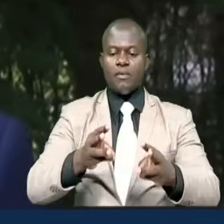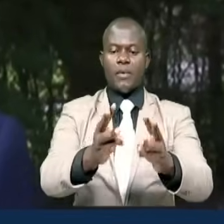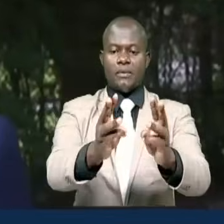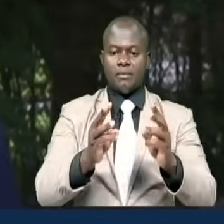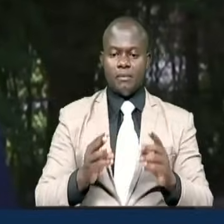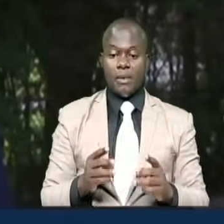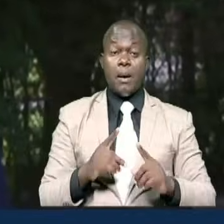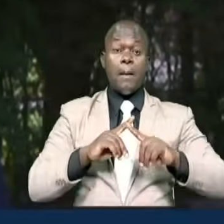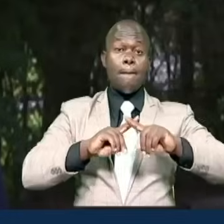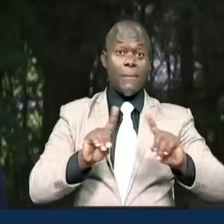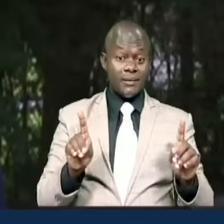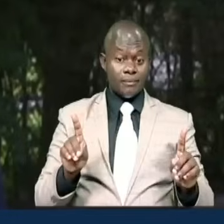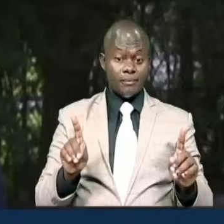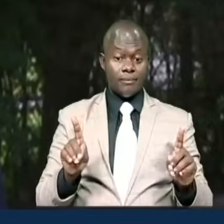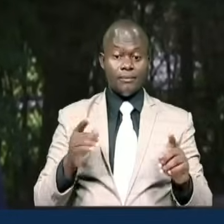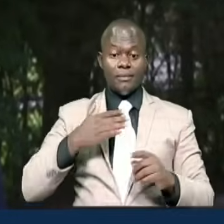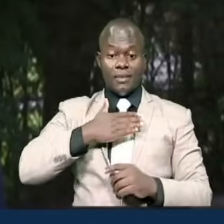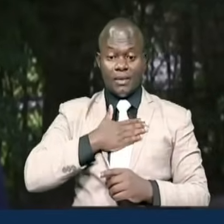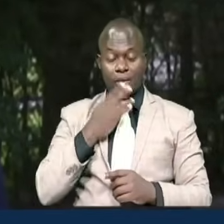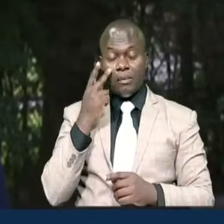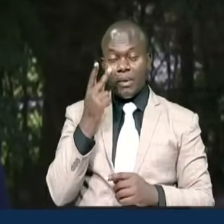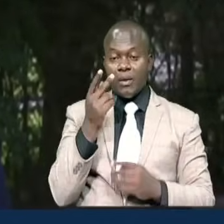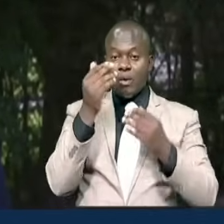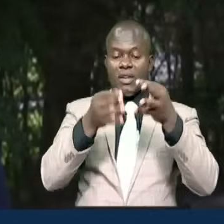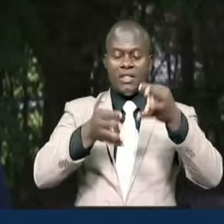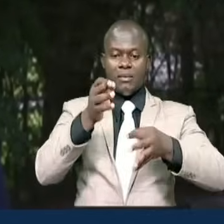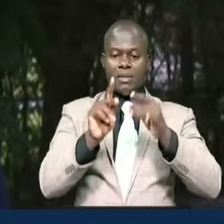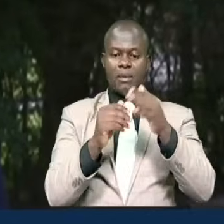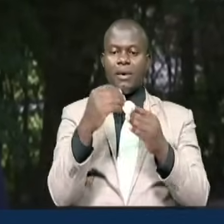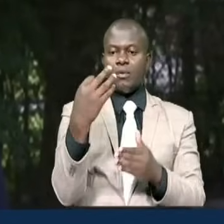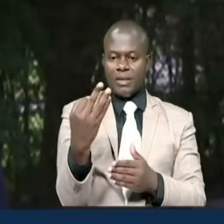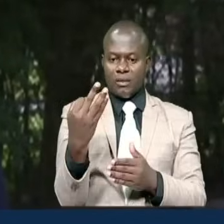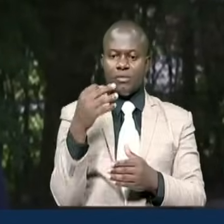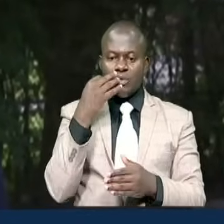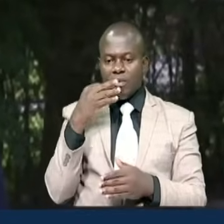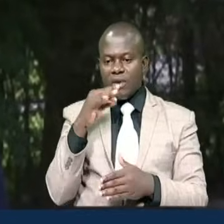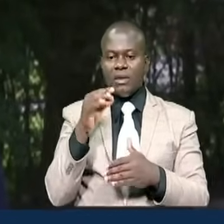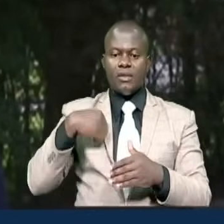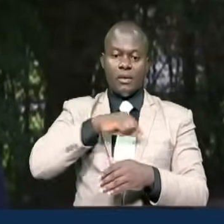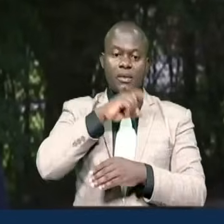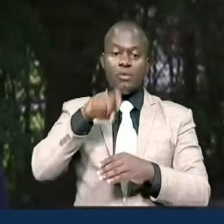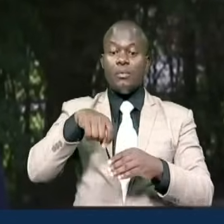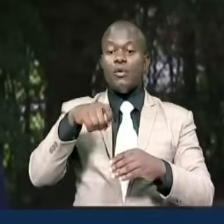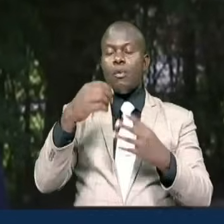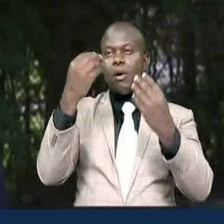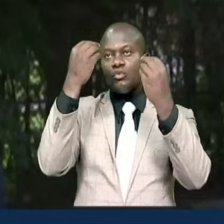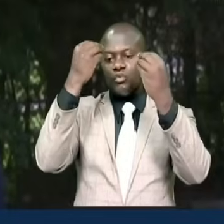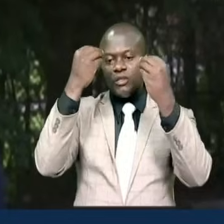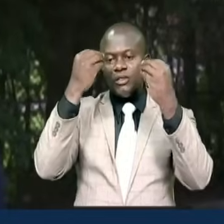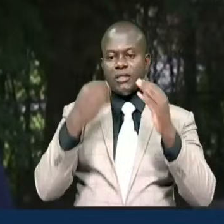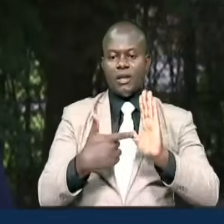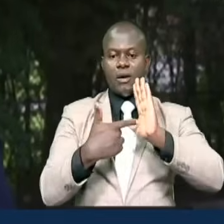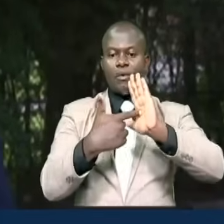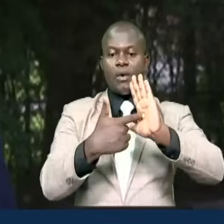cyane njye mbona ko nk'izi manza z'abariya abantu batatu zaciwe mu Bufaransa dukwiye kubikuramo isomo ryo kwereka